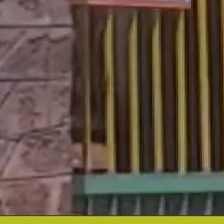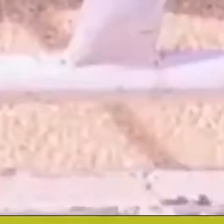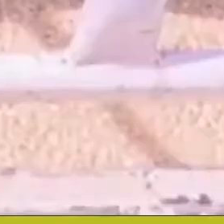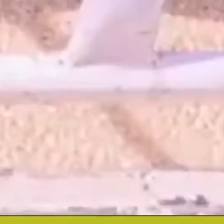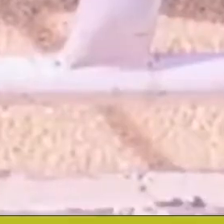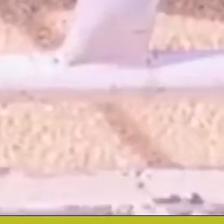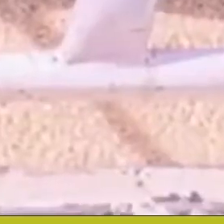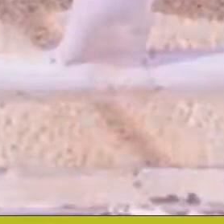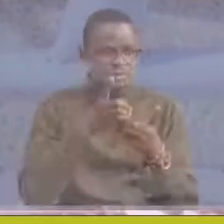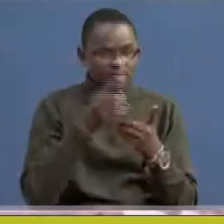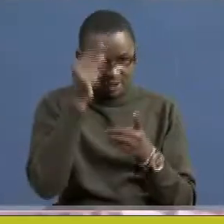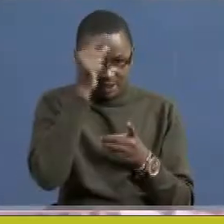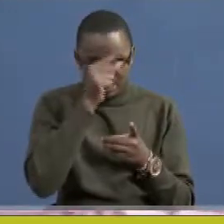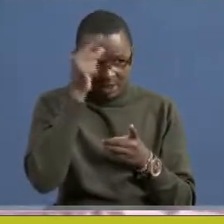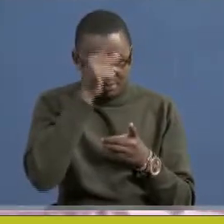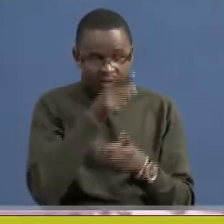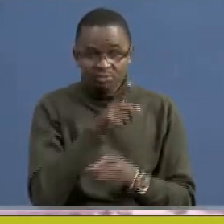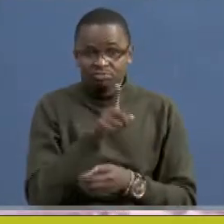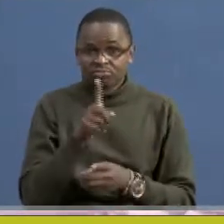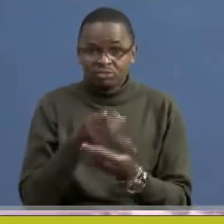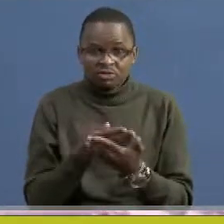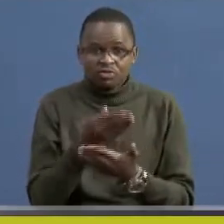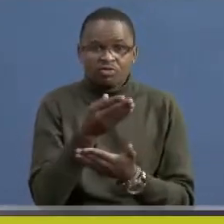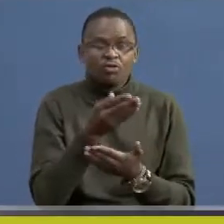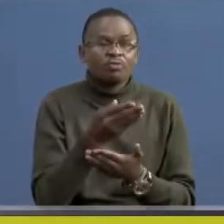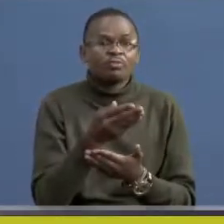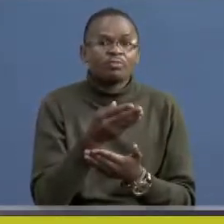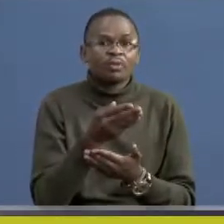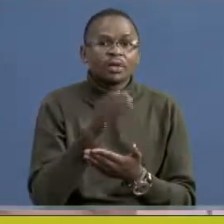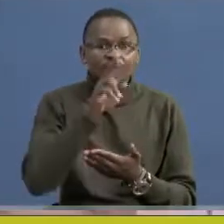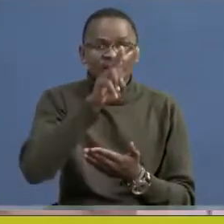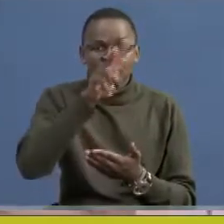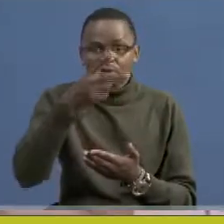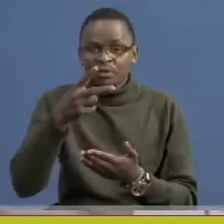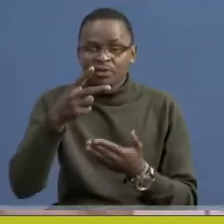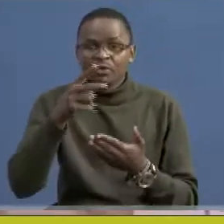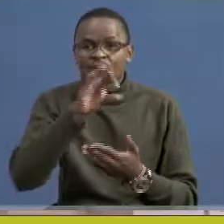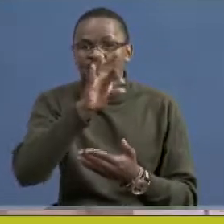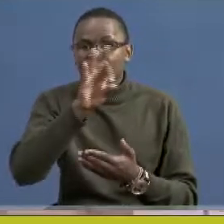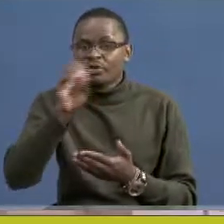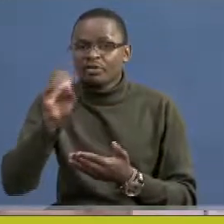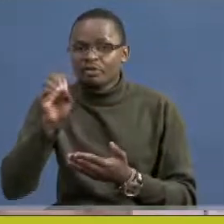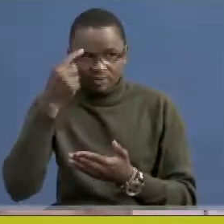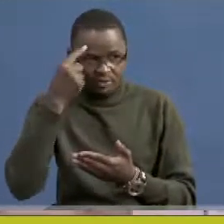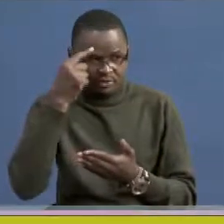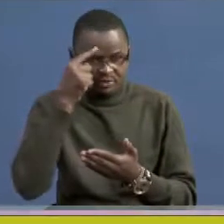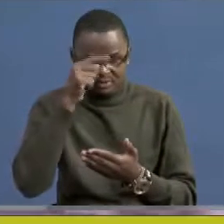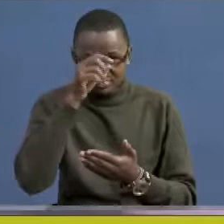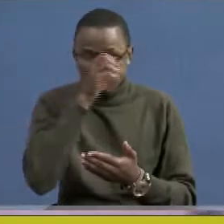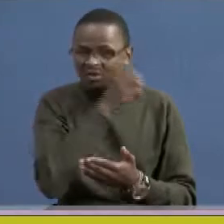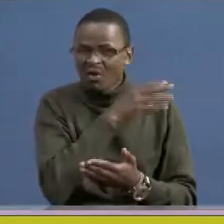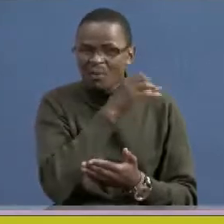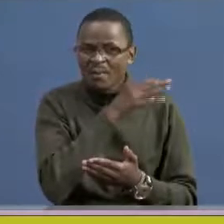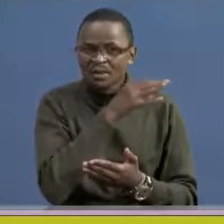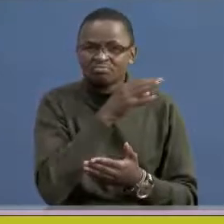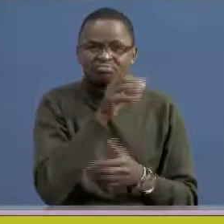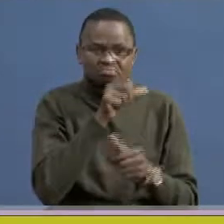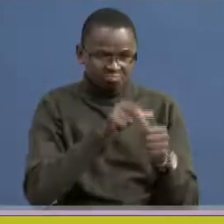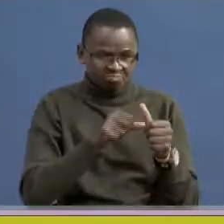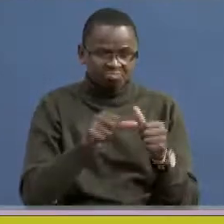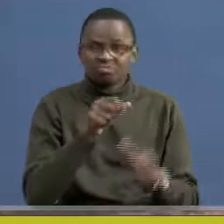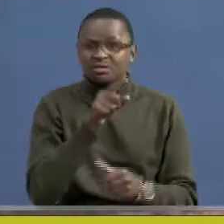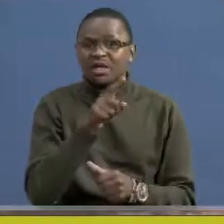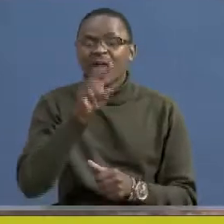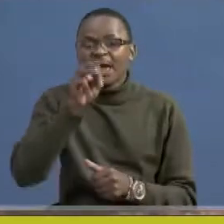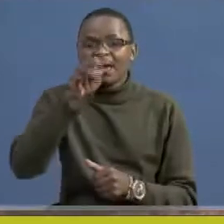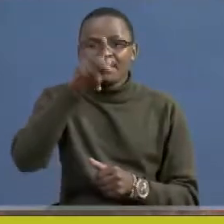Uamuzi wa serikali kununua mazao ya mahindi ya wakulima kwa shilingi 2,300 umewaghadhabisha baadhi ya wabunge kutoka eneo la Bonde la